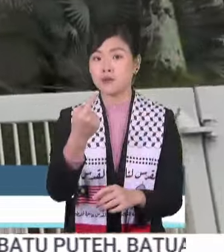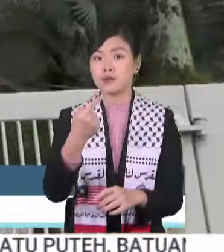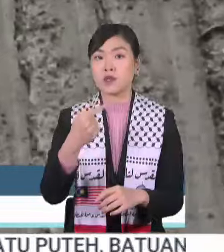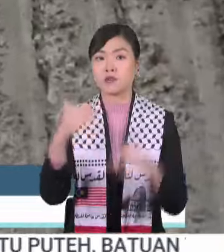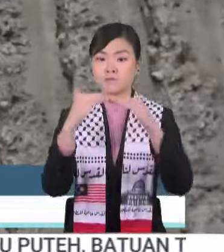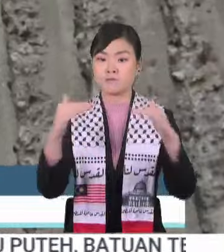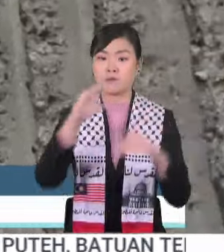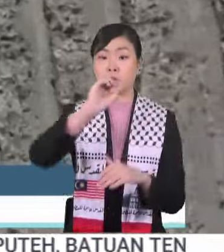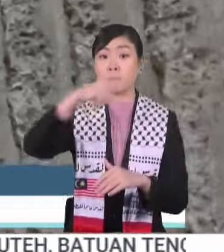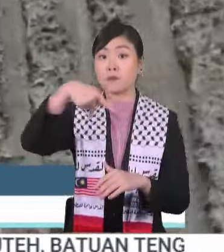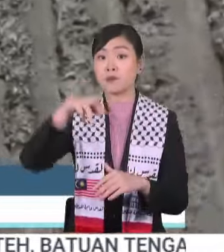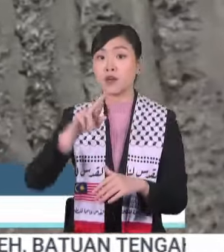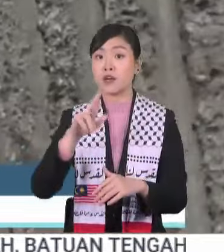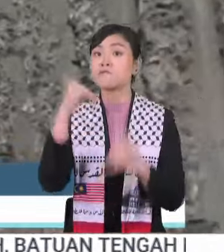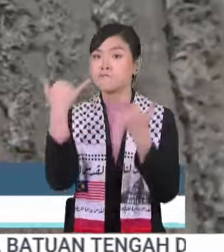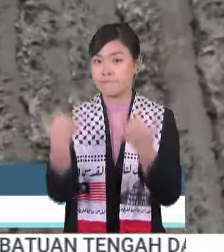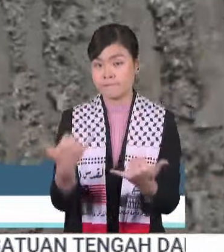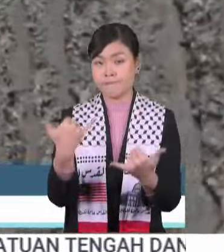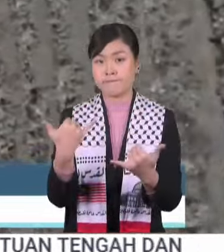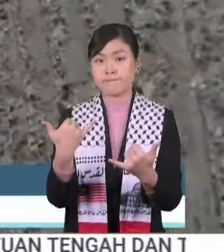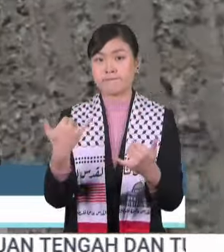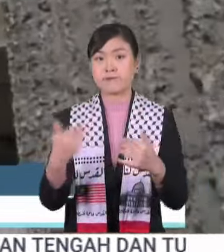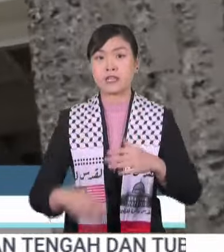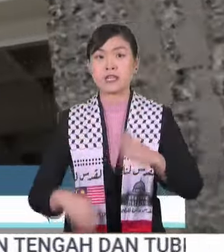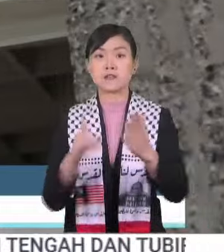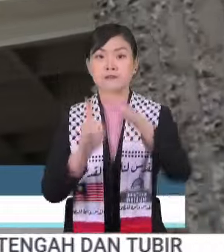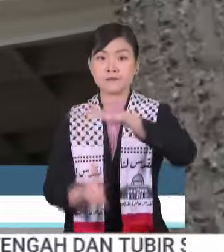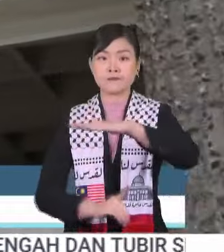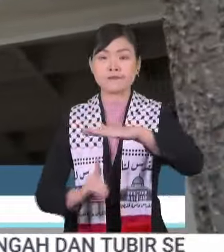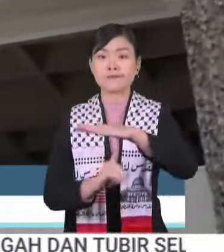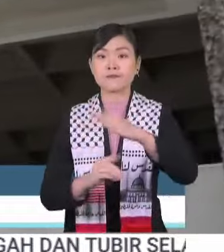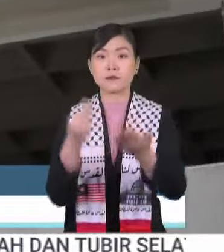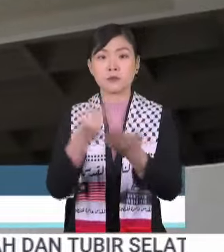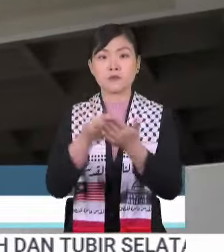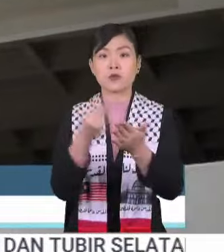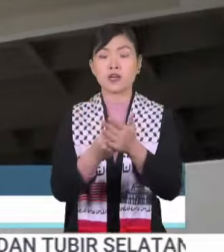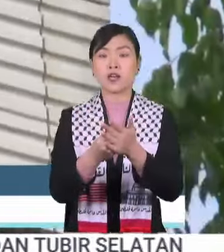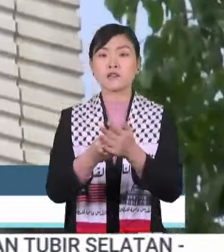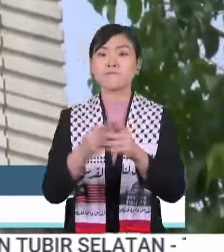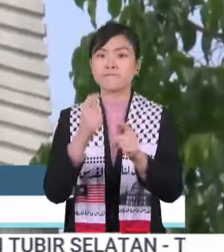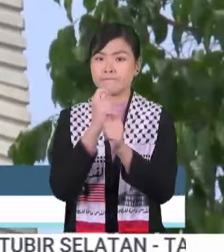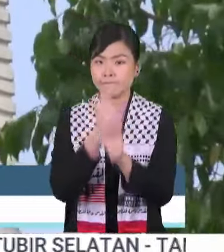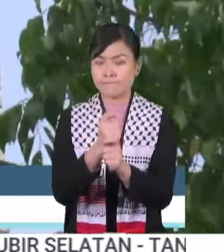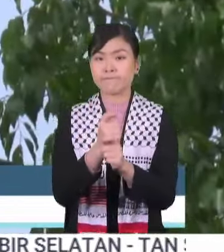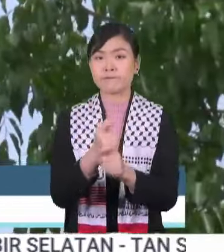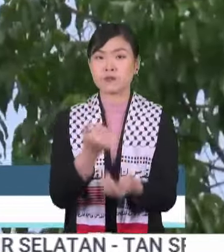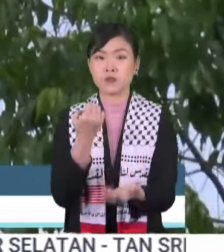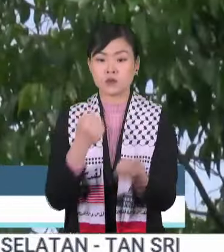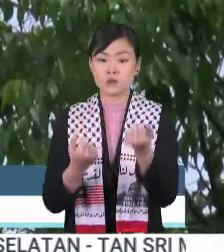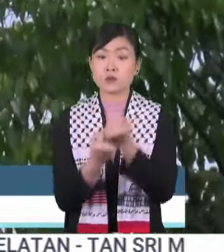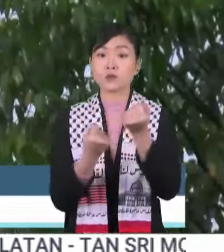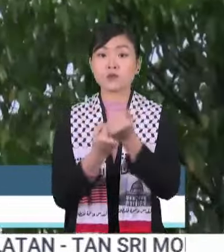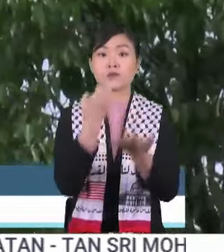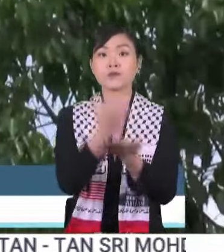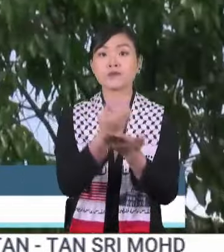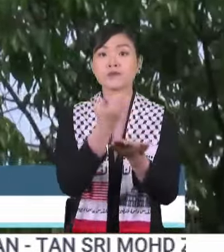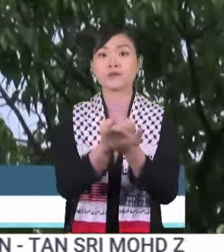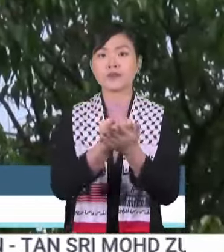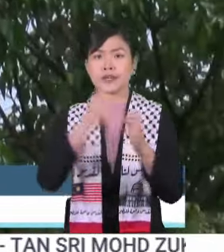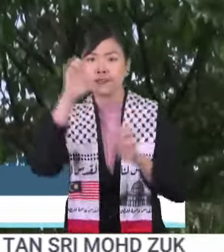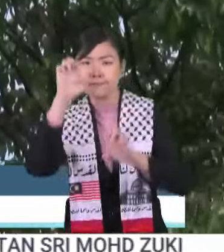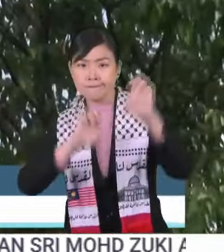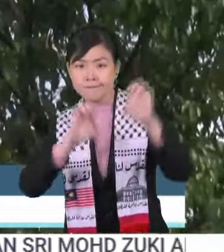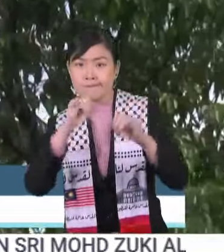pada tahap semasa pendirian dasar monetari kekal menyokong ekonomi dan konsisten dengan penilaian semasa terhadap